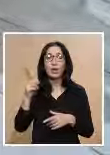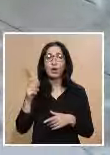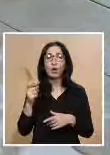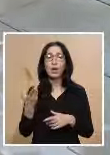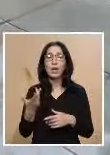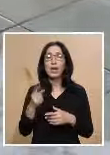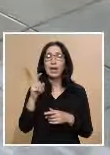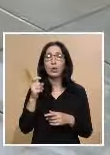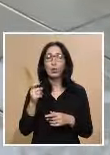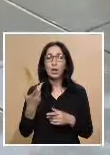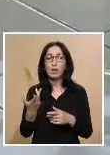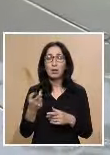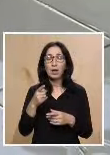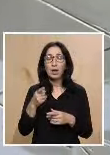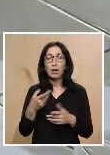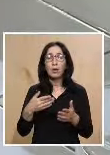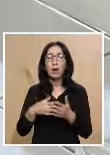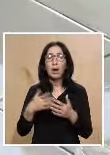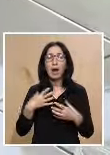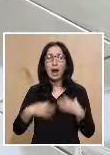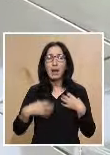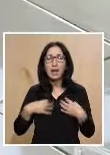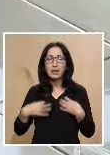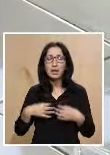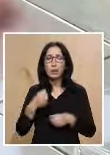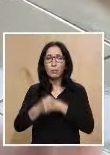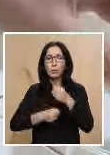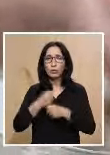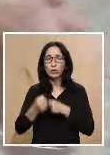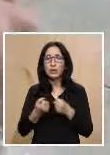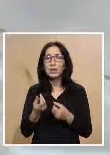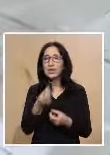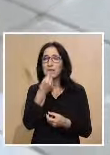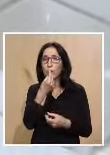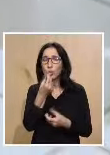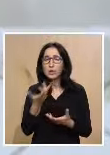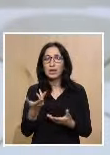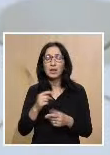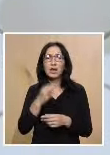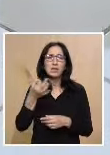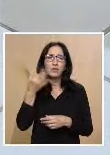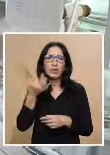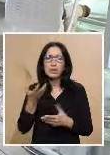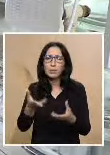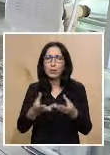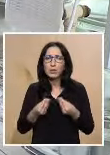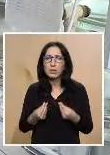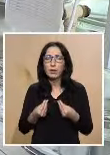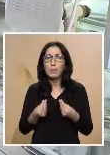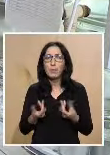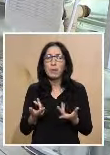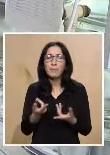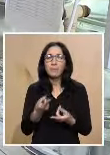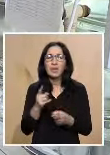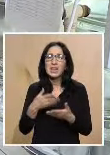глутенът. Покрай редките случаи на алергия към него, производителите на тестени изделия някак са ни свикнали да го възприемаме като